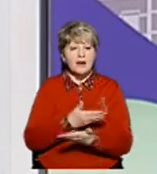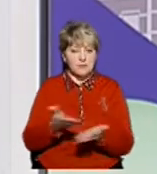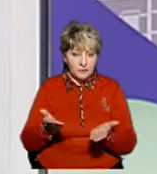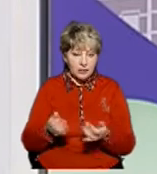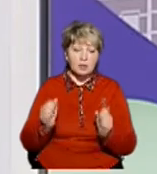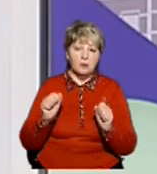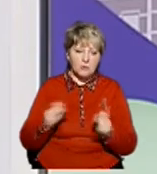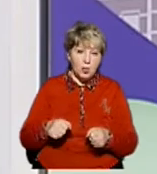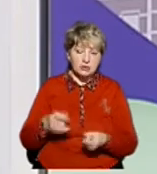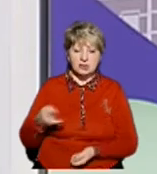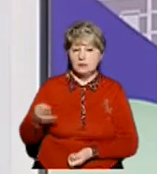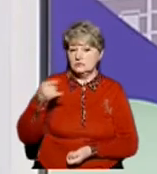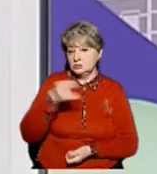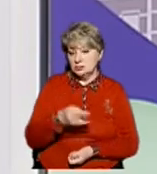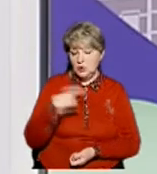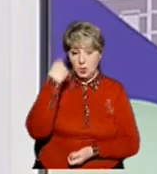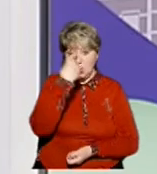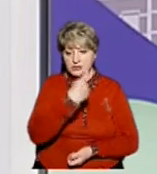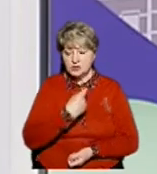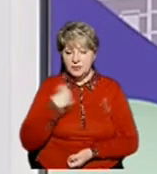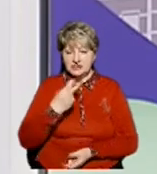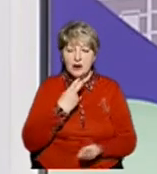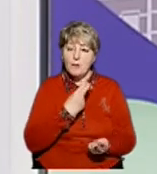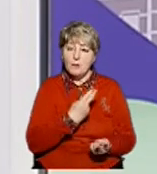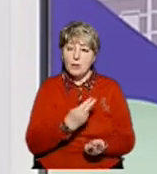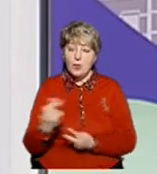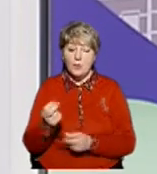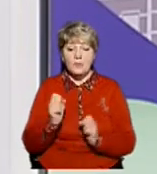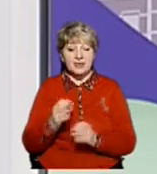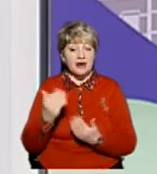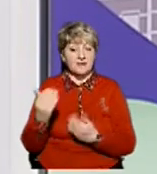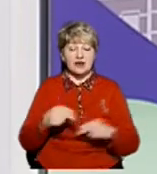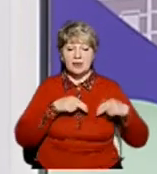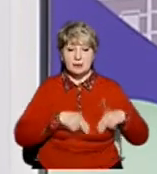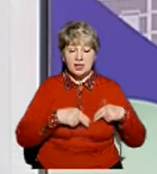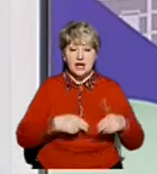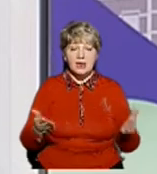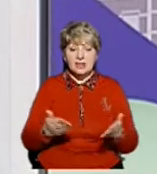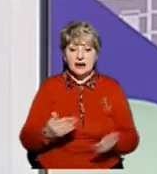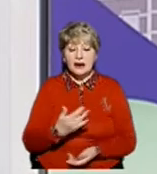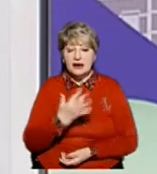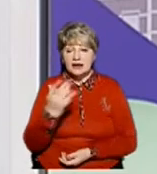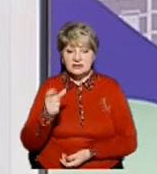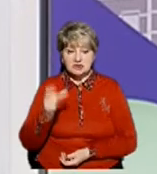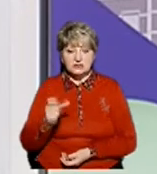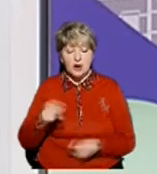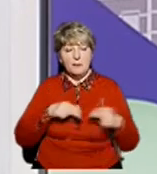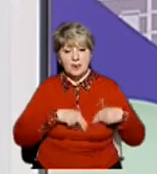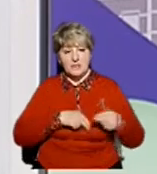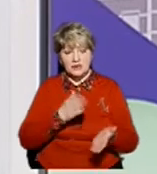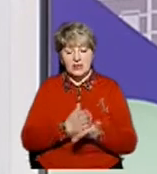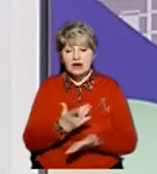можете під'їхати особисто і подивитися, як він працює, яка кількість людей там працює,